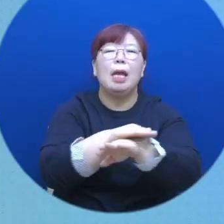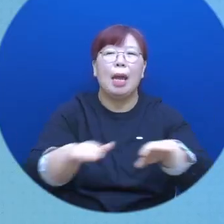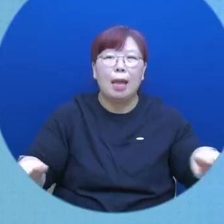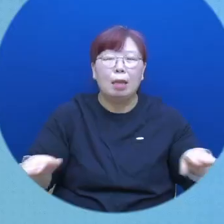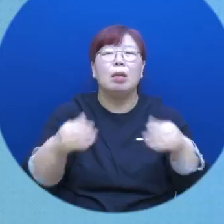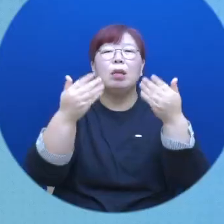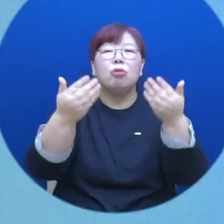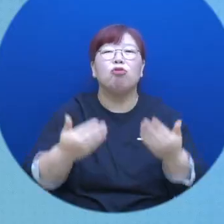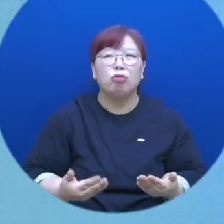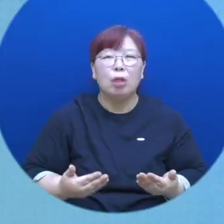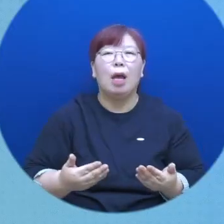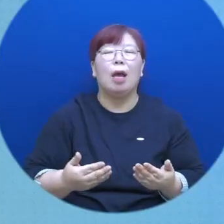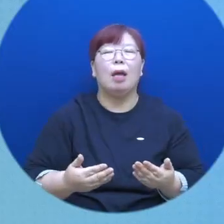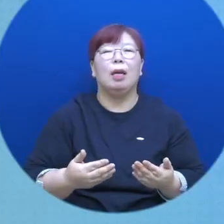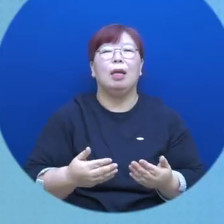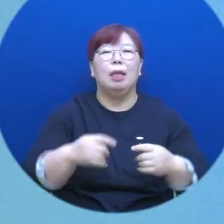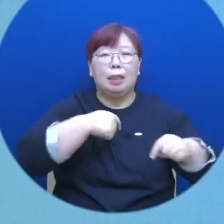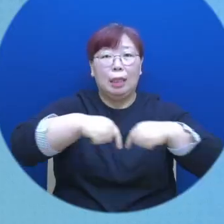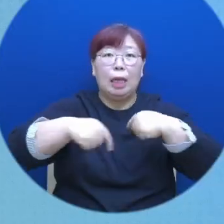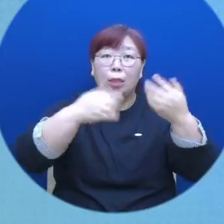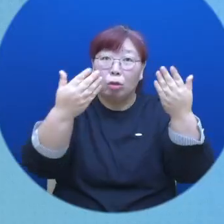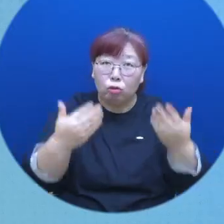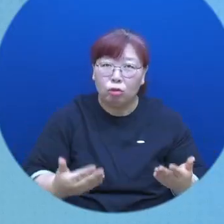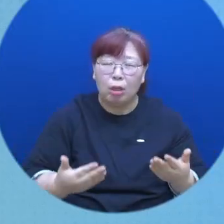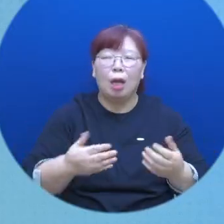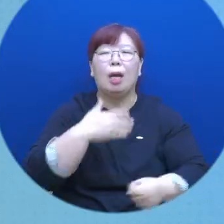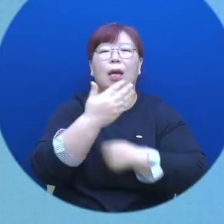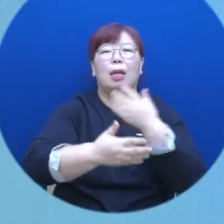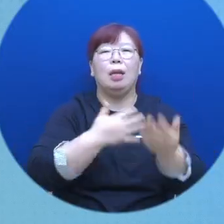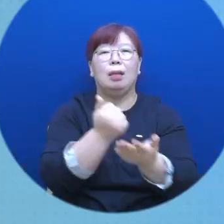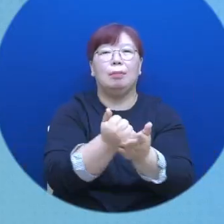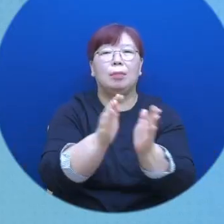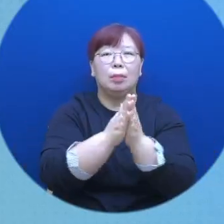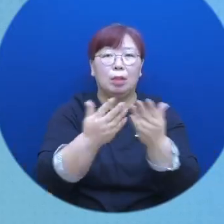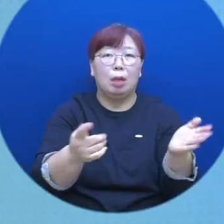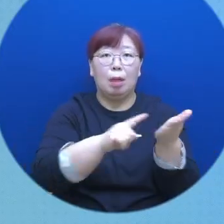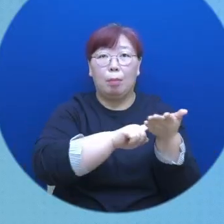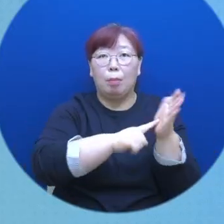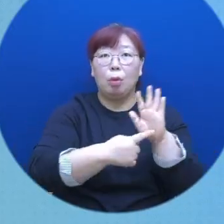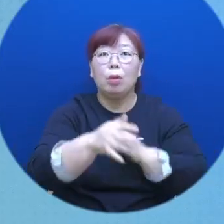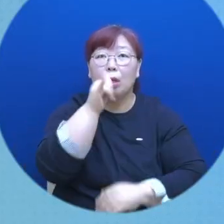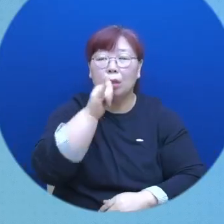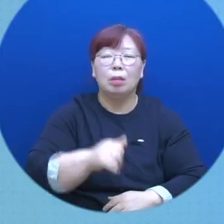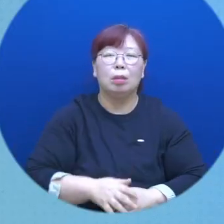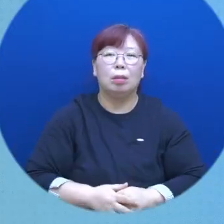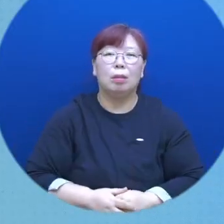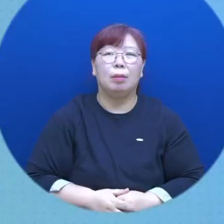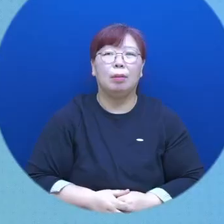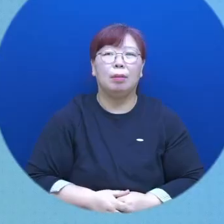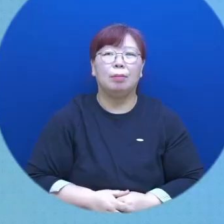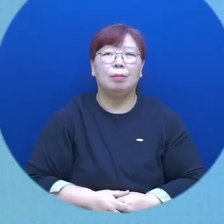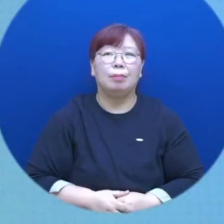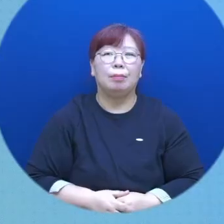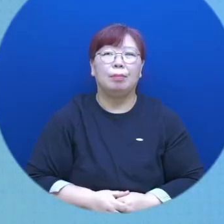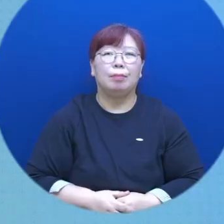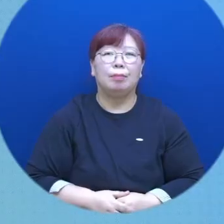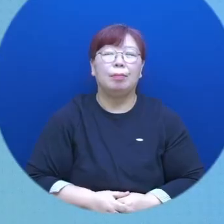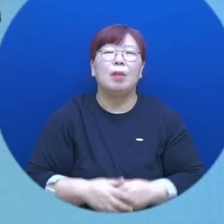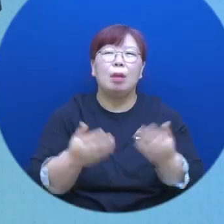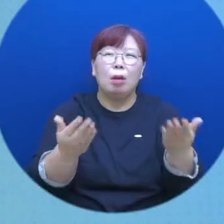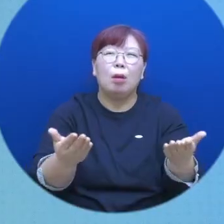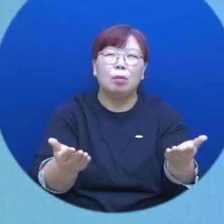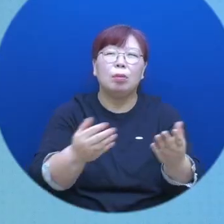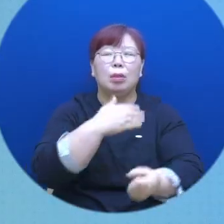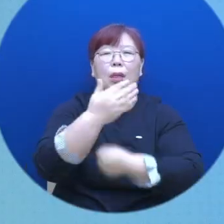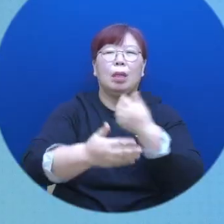준다, 역사해 준다. 이것이 성경이 저와 여러분에게 말씀해 주는 내용이 아닙니까? 여러분,